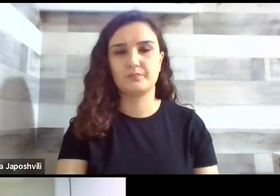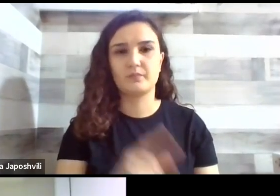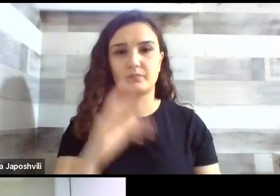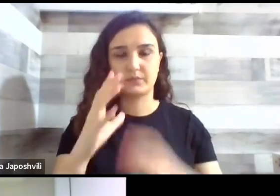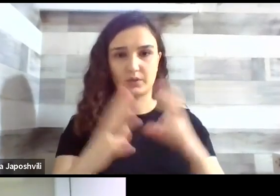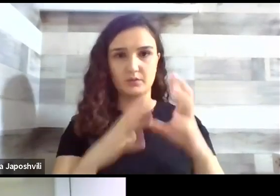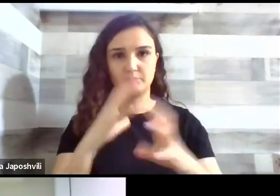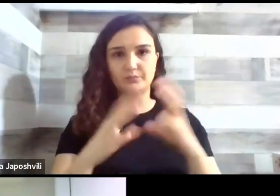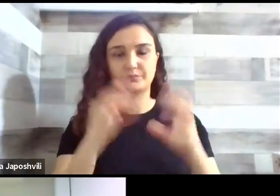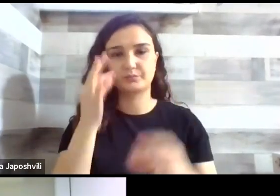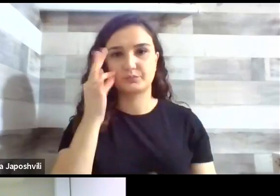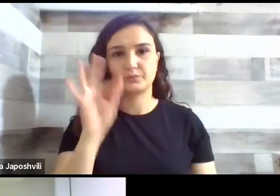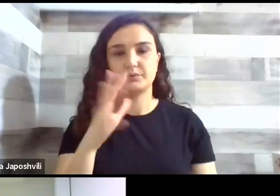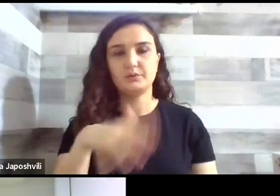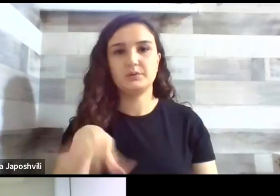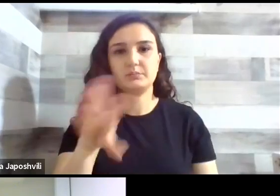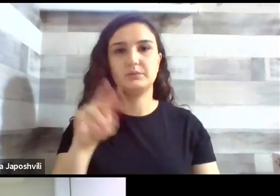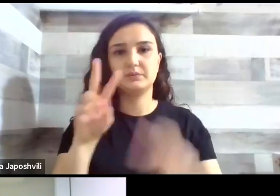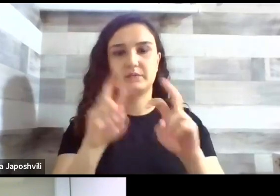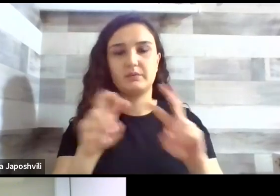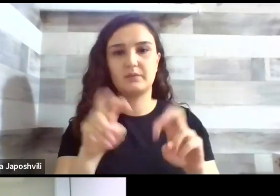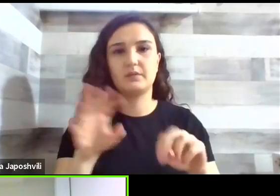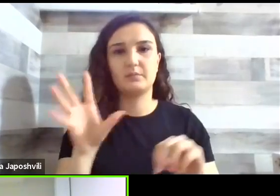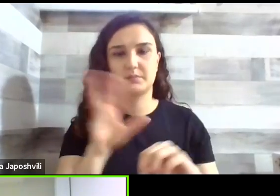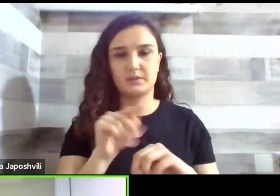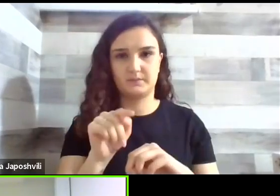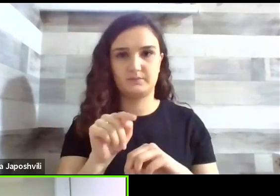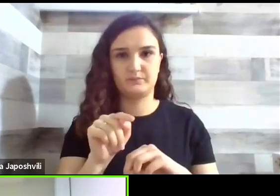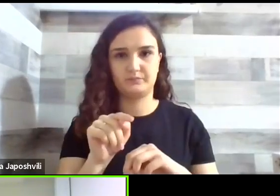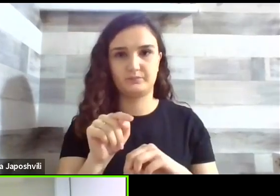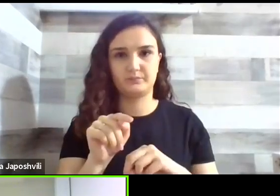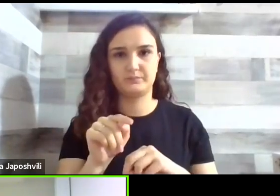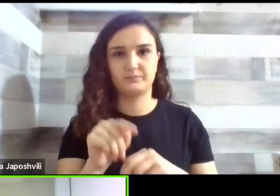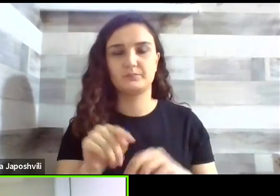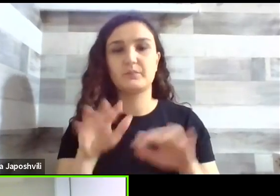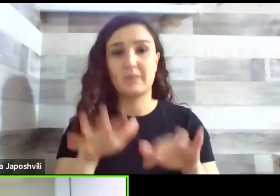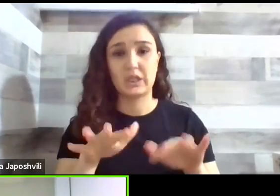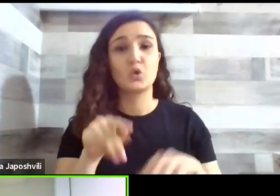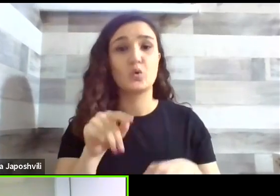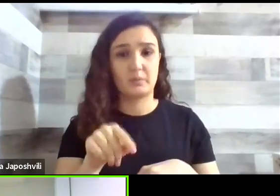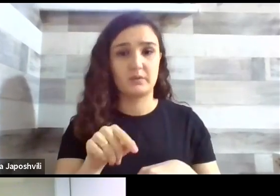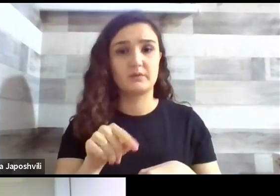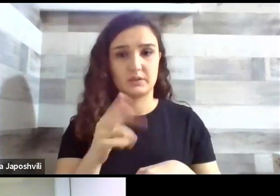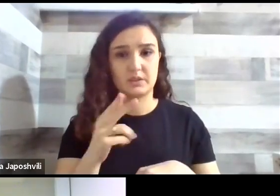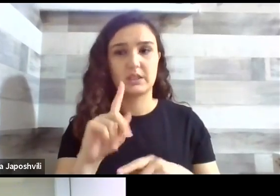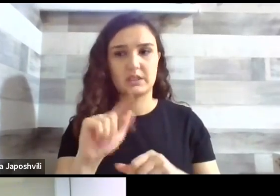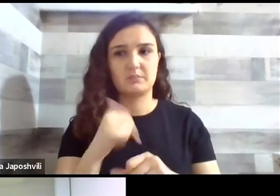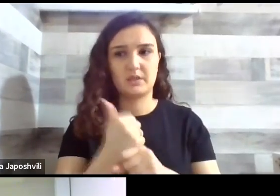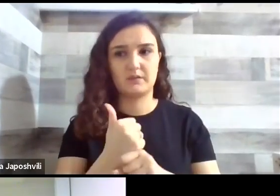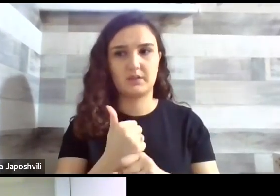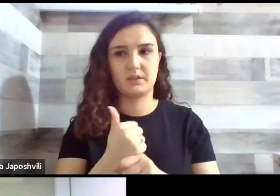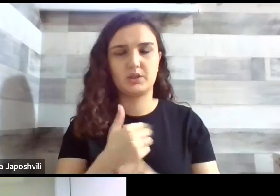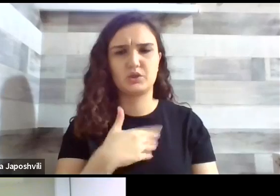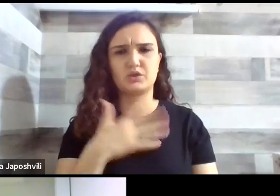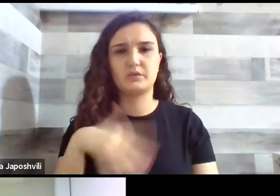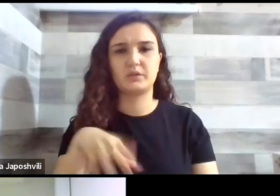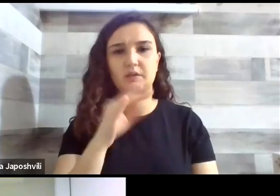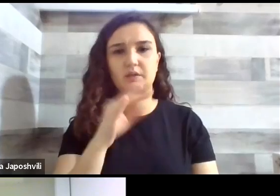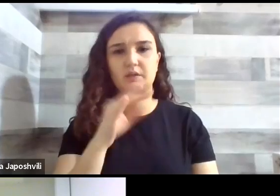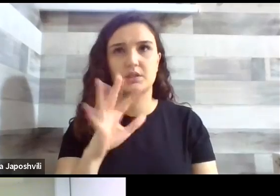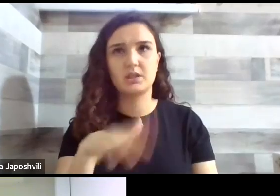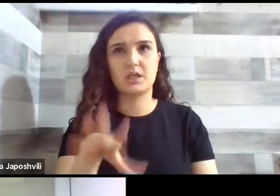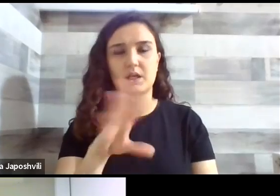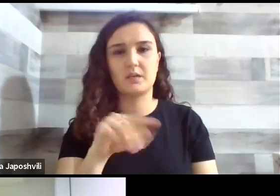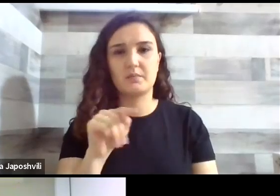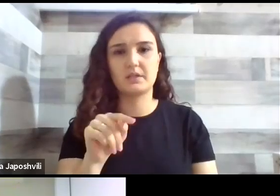საერთაშორისო გამოცდილებას, კვლევებს და ადგილობრივ რაც ასევე ძალიან ადგილობრივ რაც მთავარია ჩვენივე გამოცდილებას,